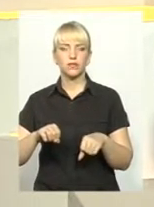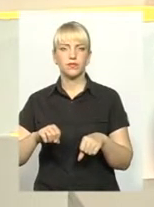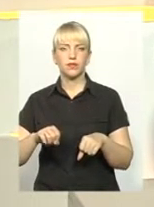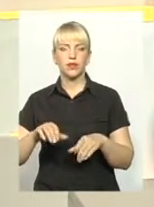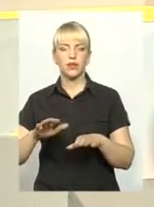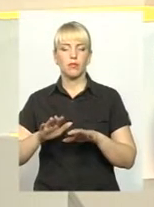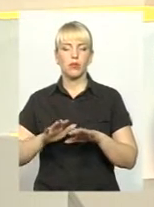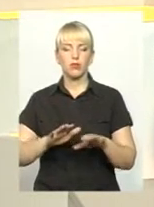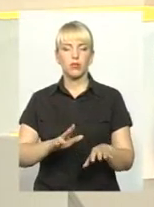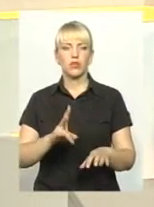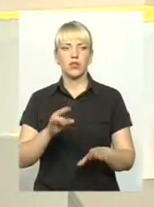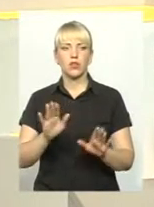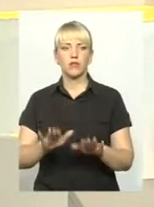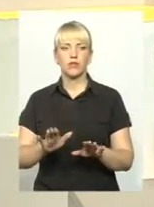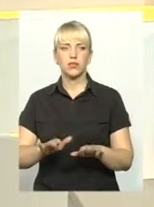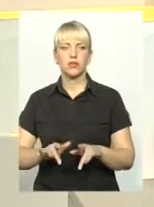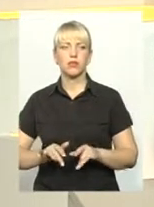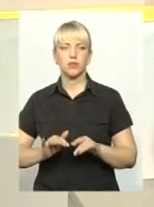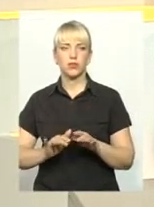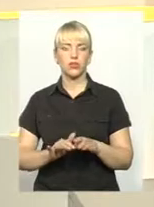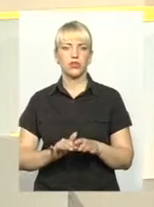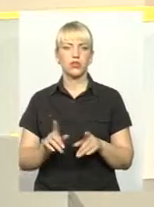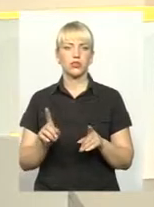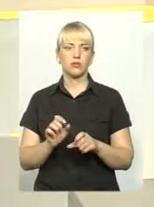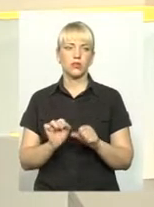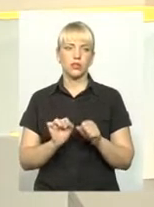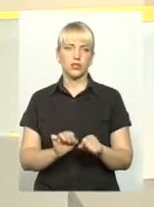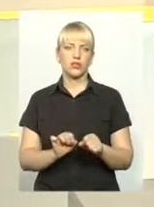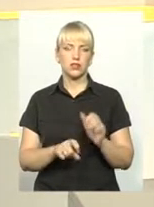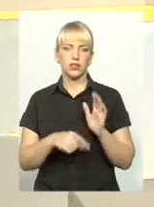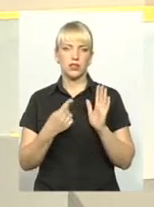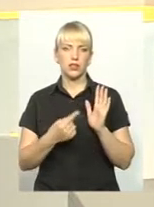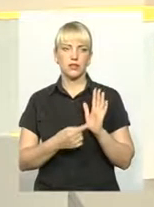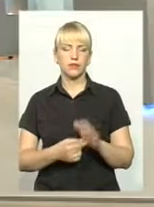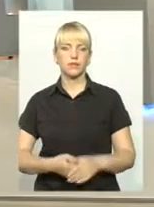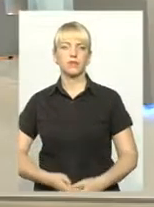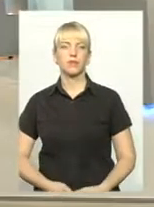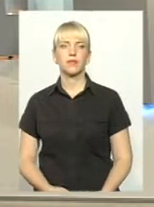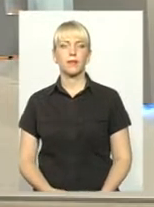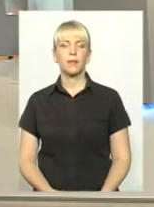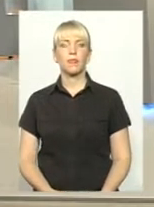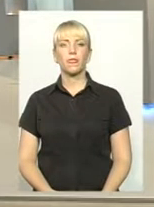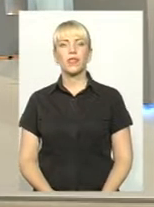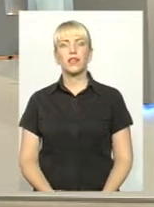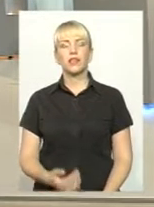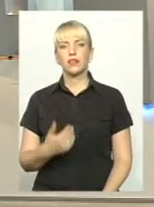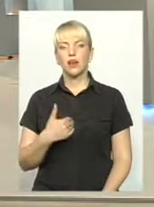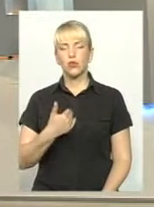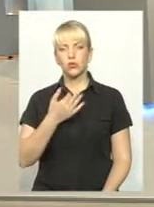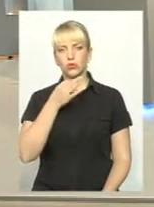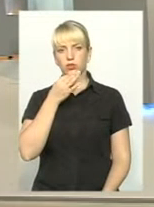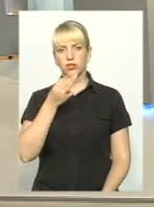прибути на місце події тієї чи іншої, аби захистити нас? Давайте я буду відповідати. Я вам хочу сказати, що